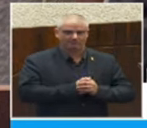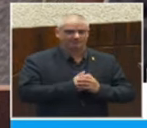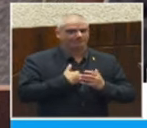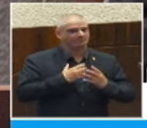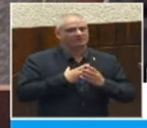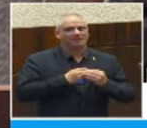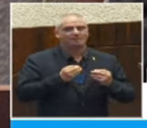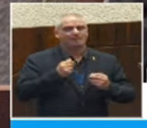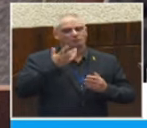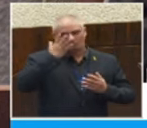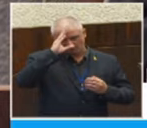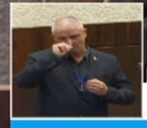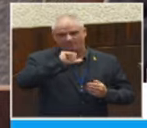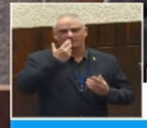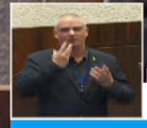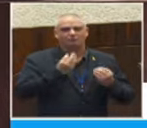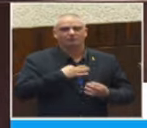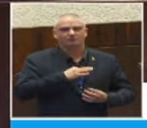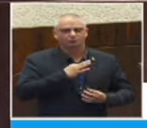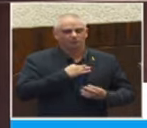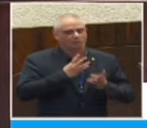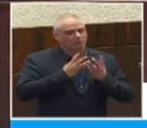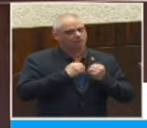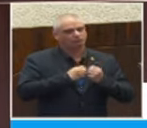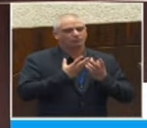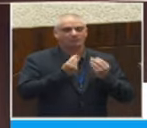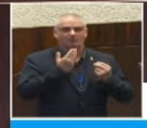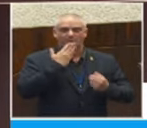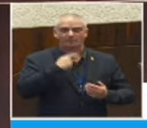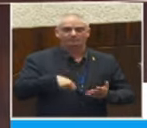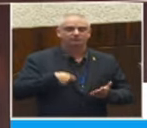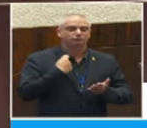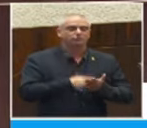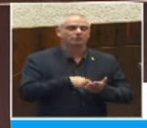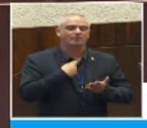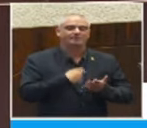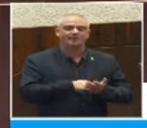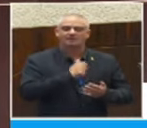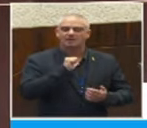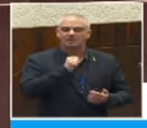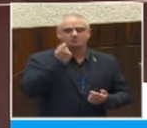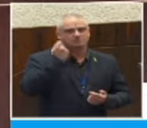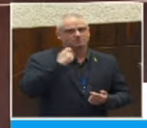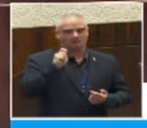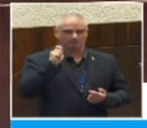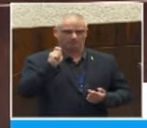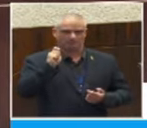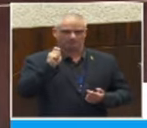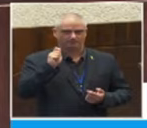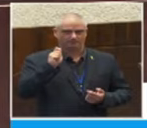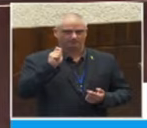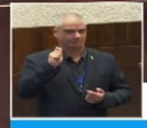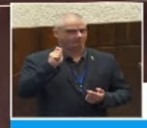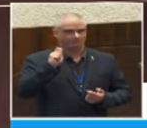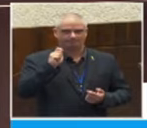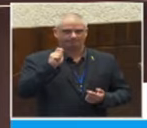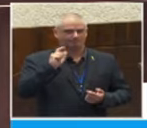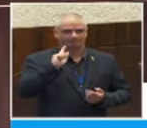בנינו, משפחות רבות בישראל שילמו את המחיר היקר מכל, אך לא